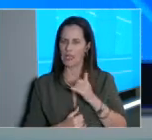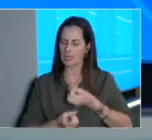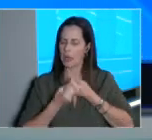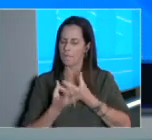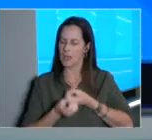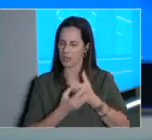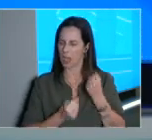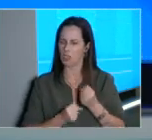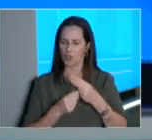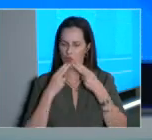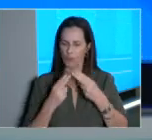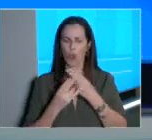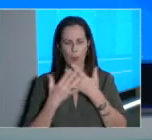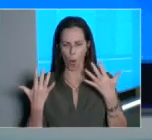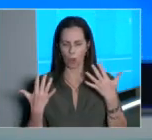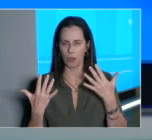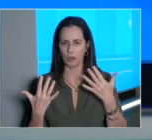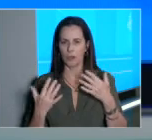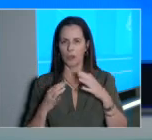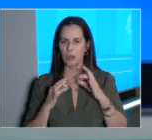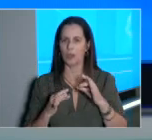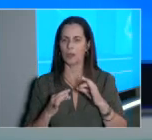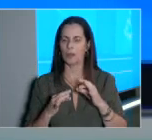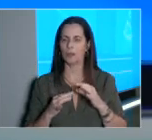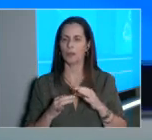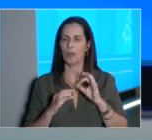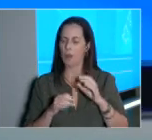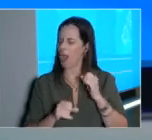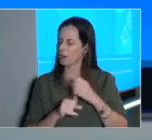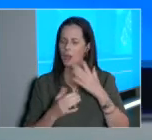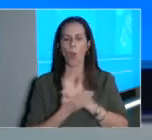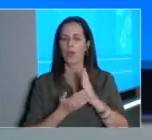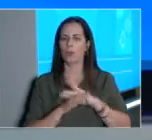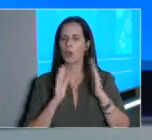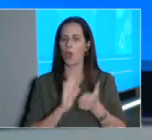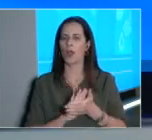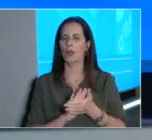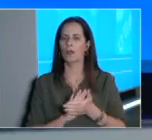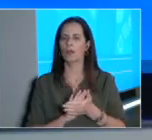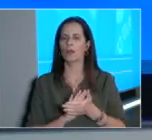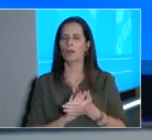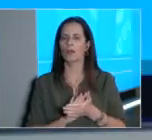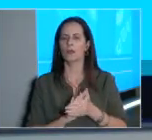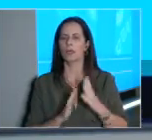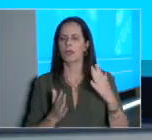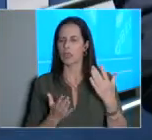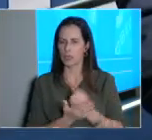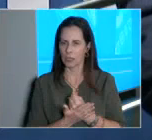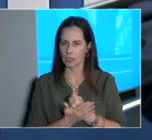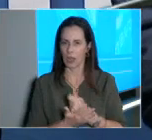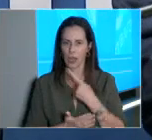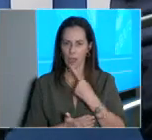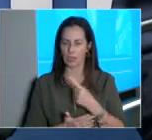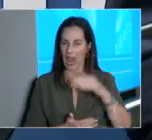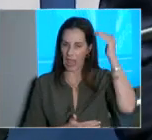מסרים מודקים, איזה תשובות ברורות, נכנסו בחריץ של הקטע הזה של מדינת הלכה, הצליח